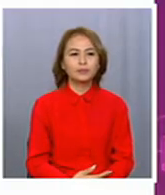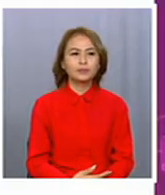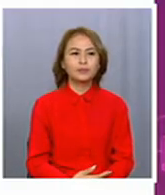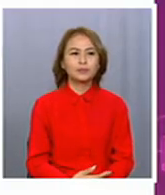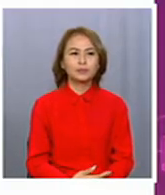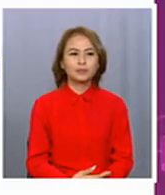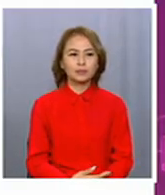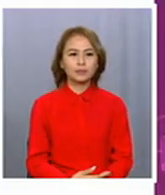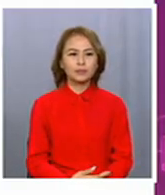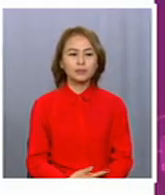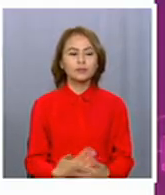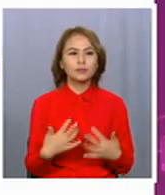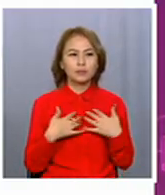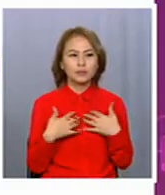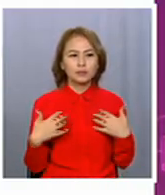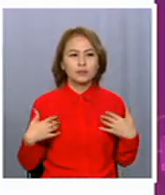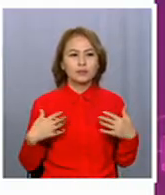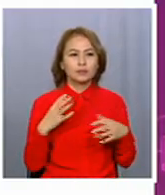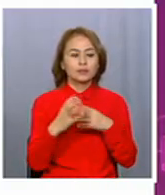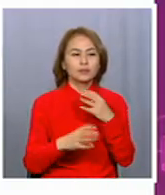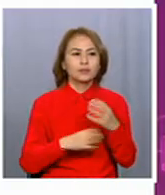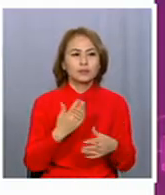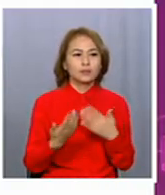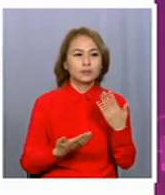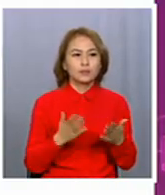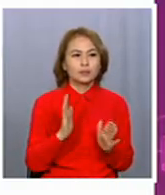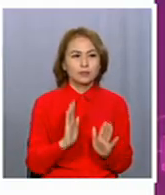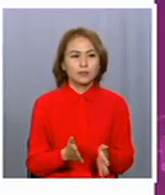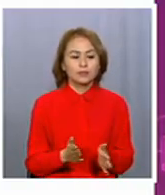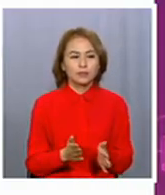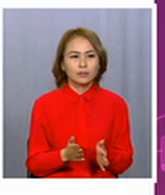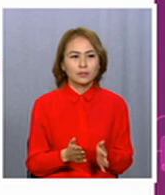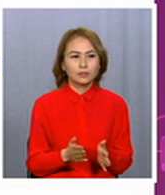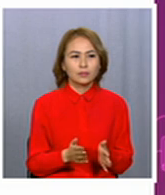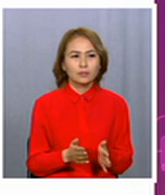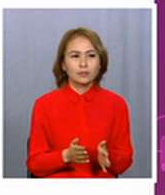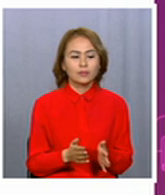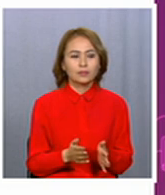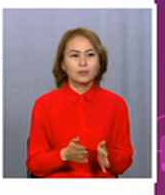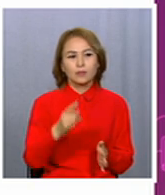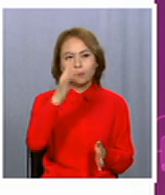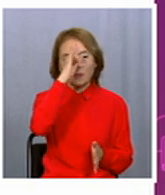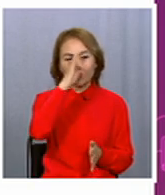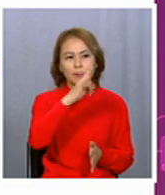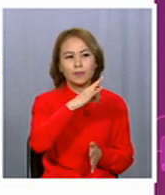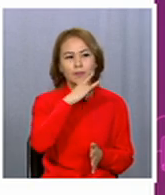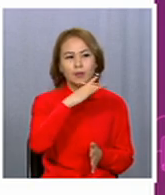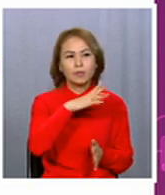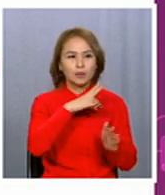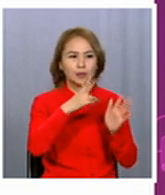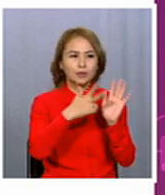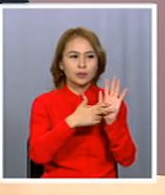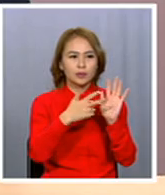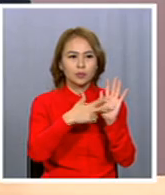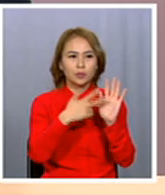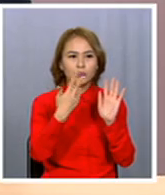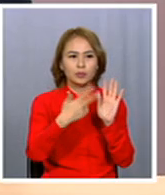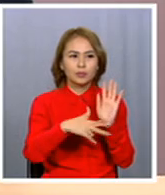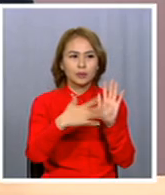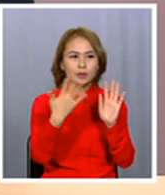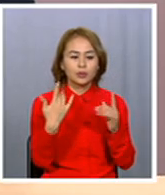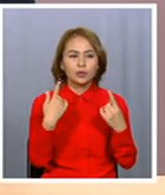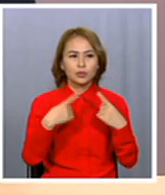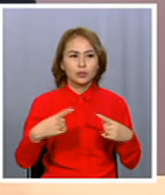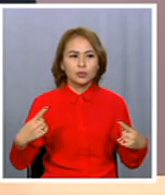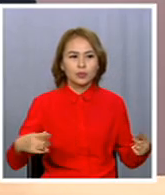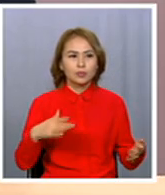Ал жануарлар әлеміне келетін болсақ, омыртқалы жануарлардың Қазақстанда 835 түрі бар. Соның